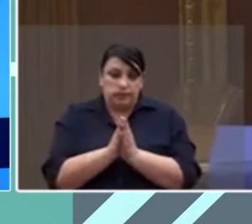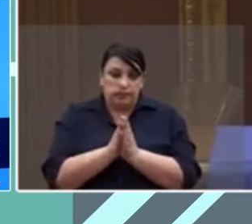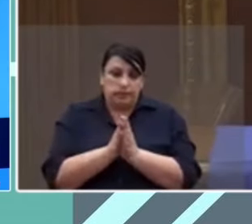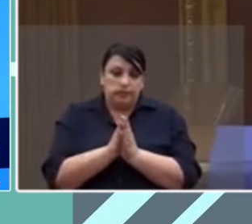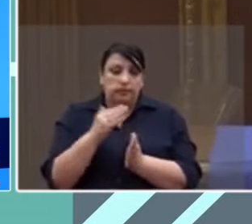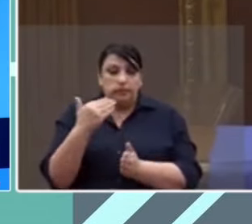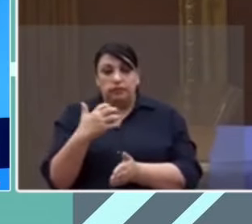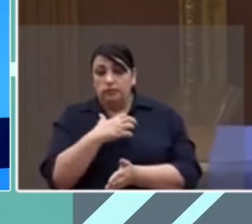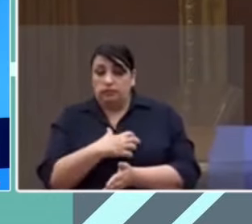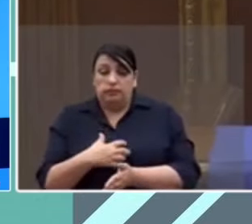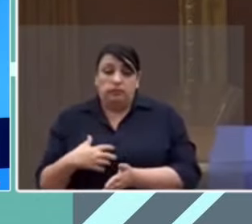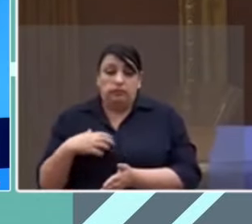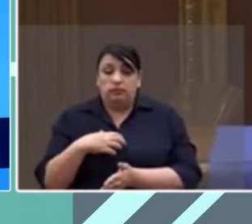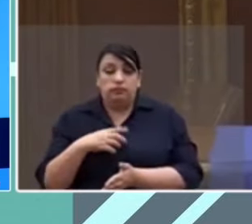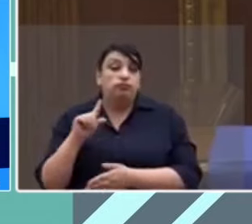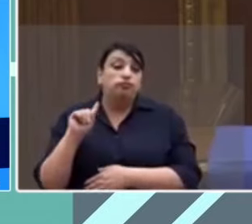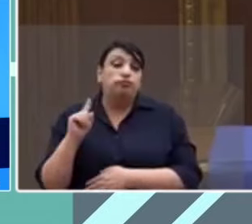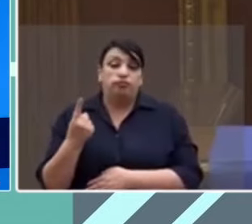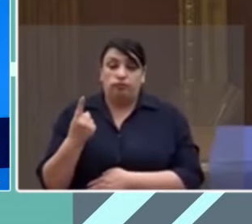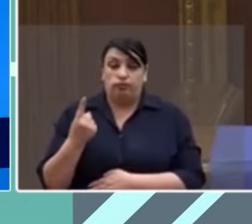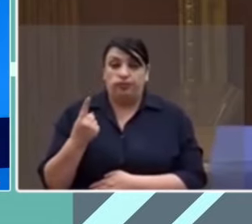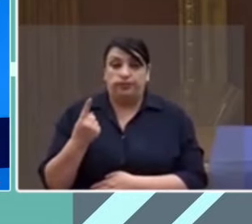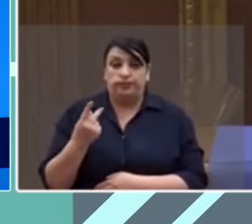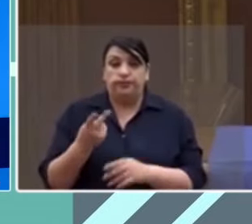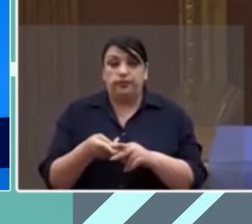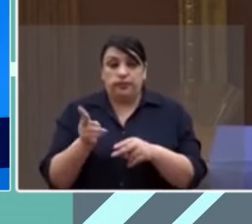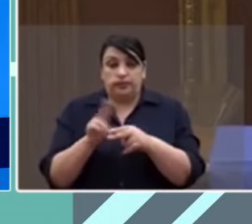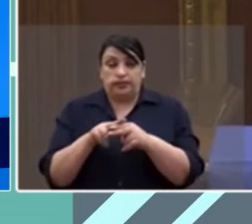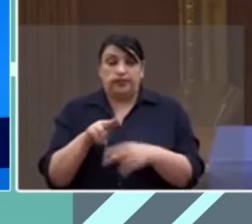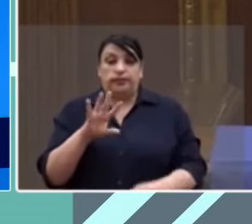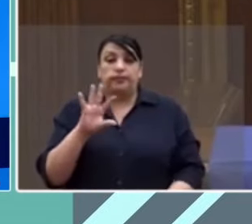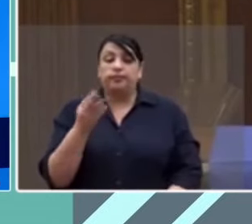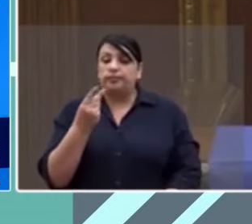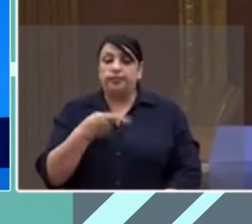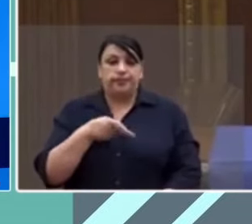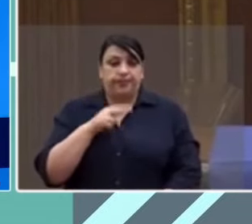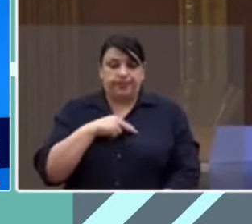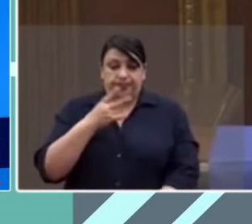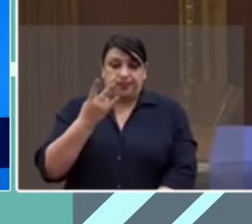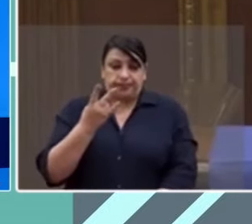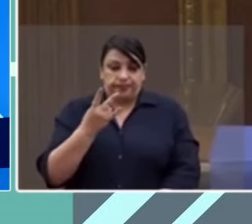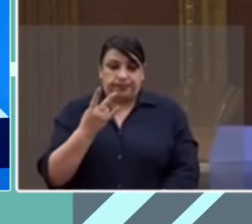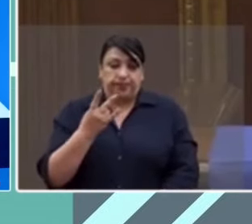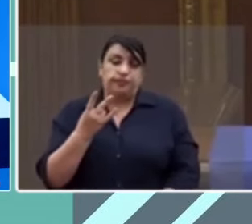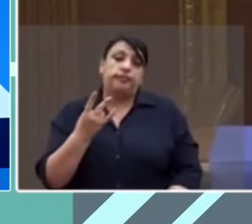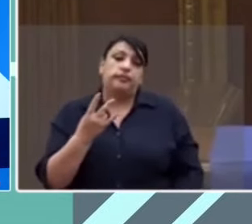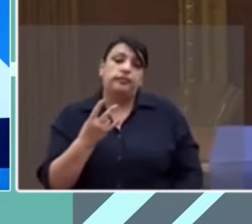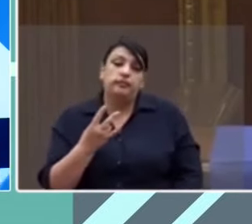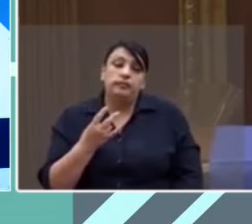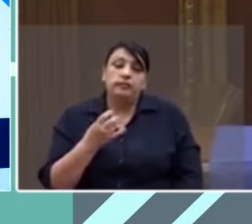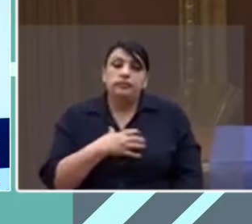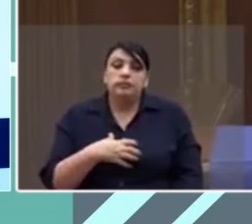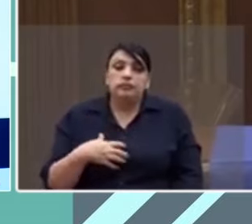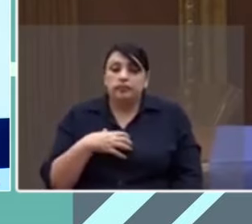տպավորությունը, որ հանրաքվեն արեցինք, գնացինք համաժողովրդական, այո, ասեցինք, եւ եթե սեպտեմբերի